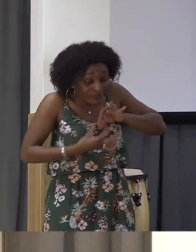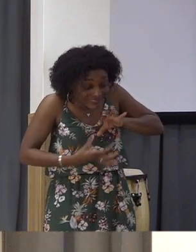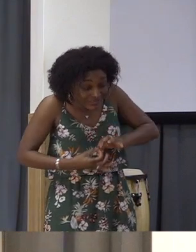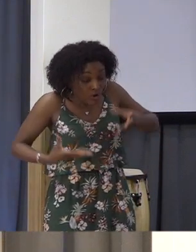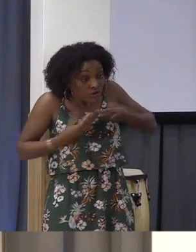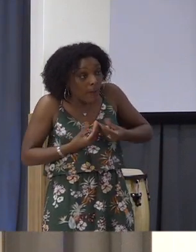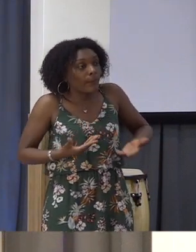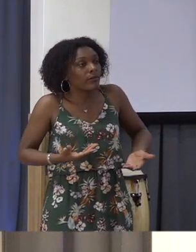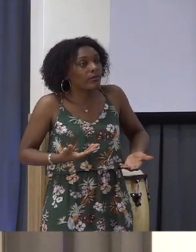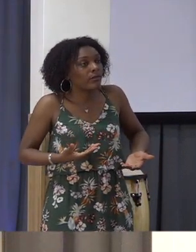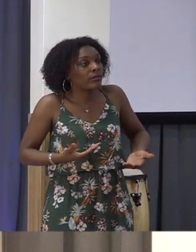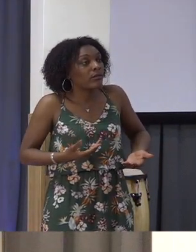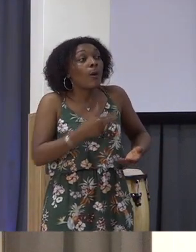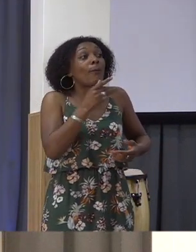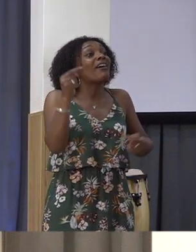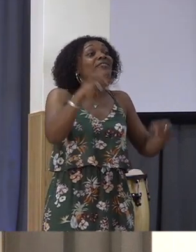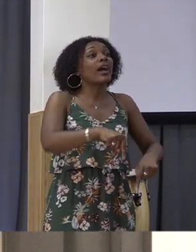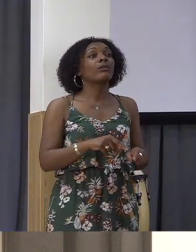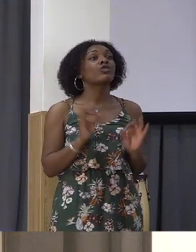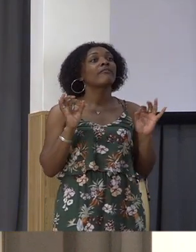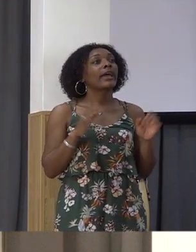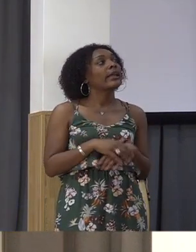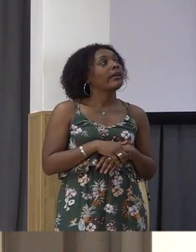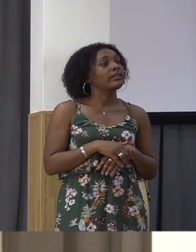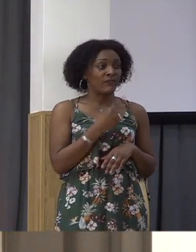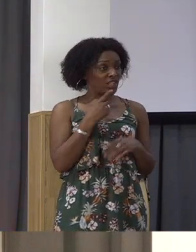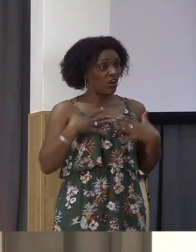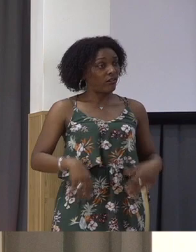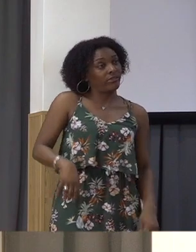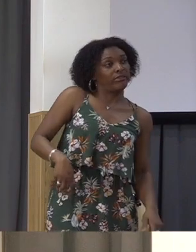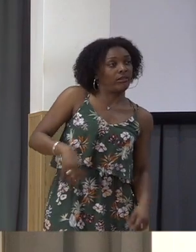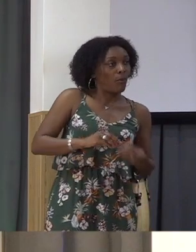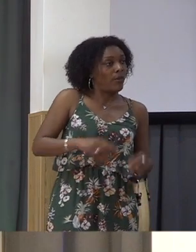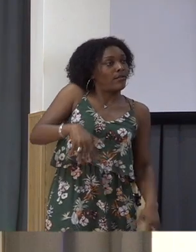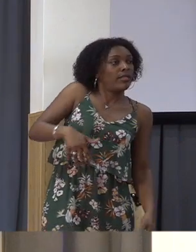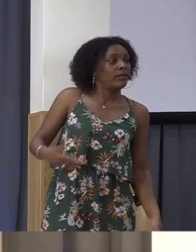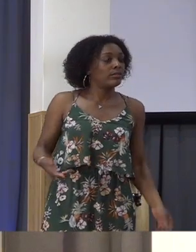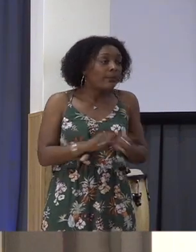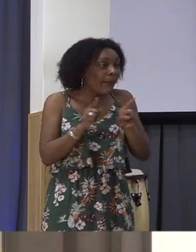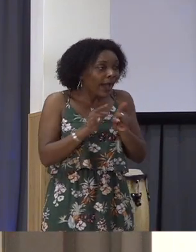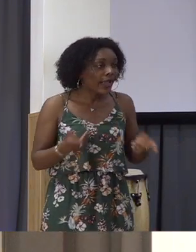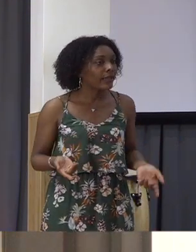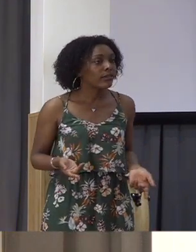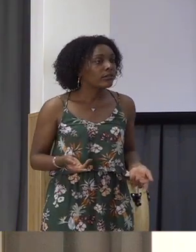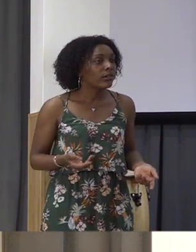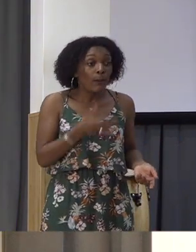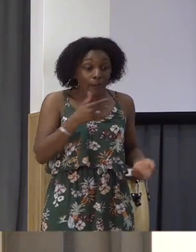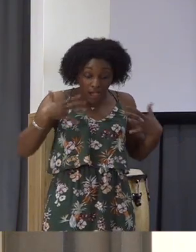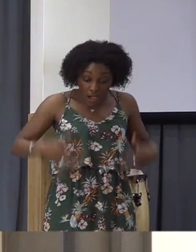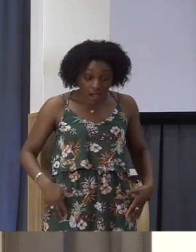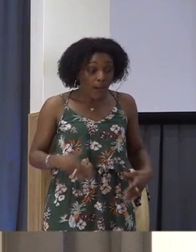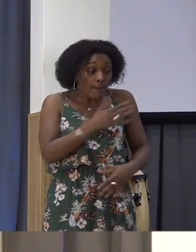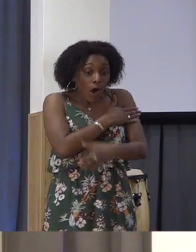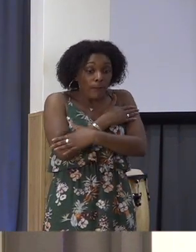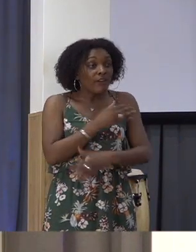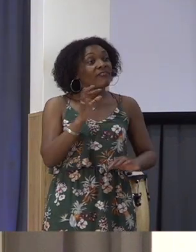Donc l'image, c'est le corps, c'est la manière dont le corps fonctionne. Donc il n'y a pas un membre dans le corps qui ne fait rien. Chaque